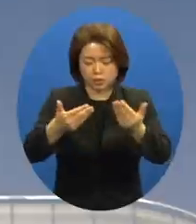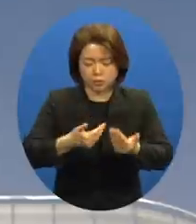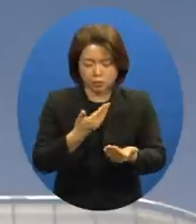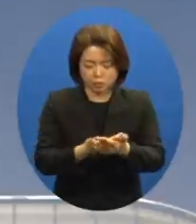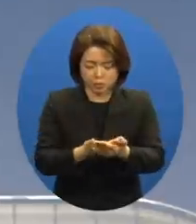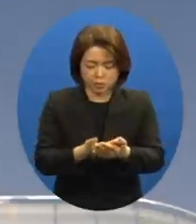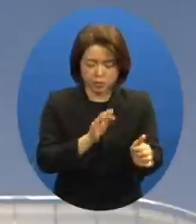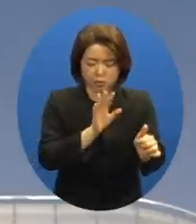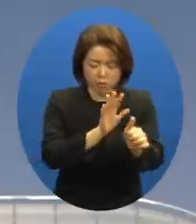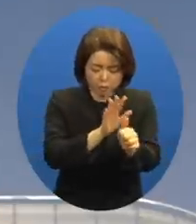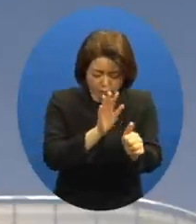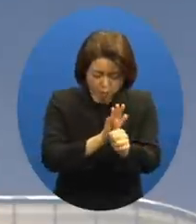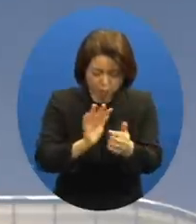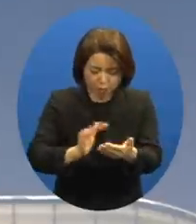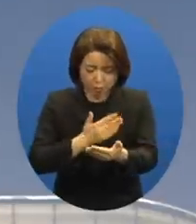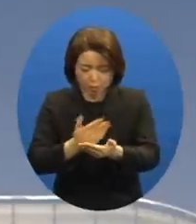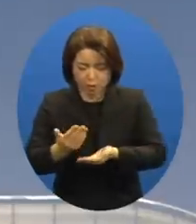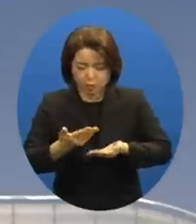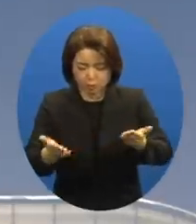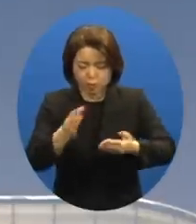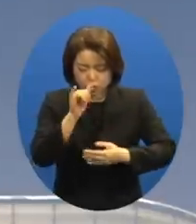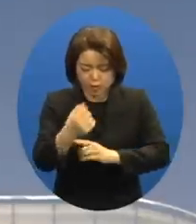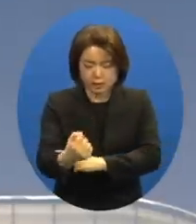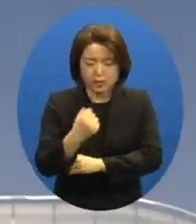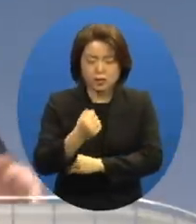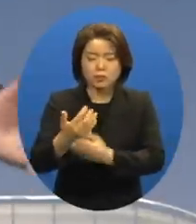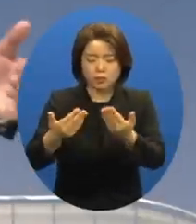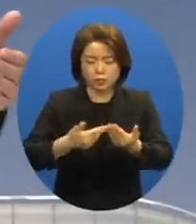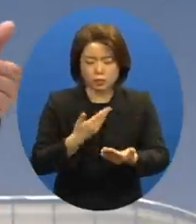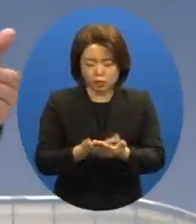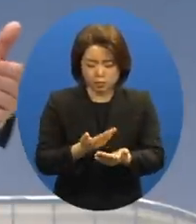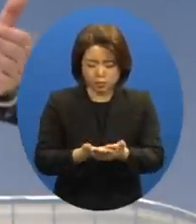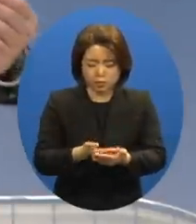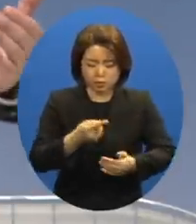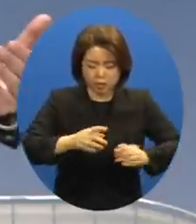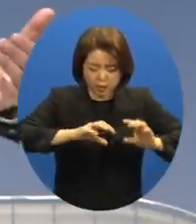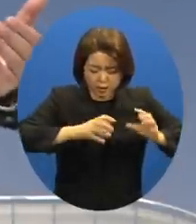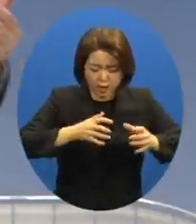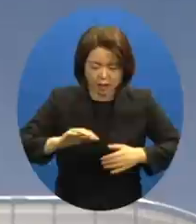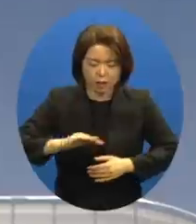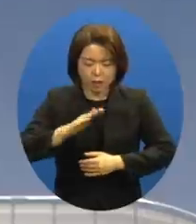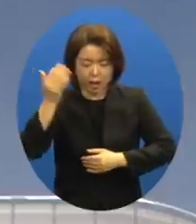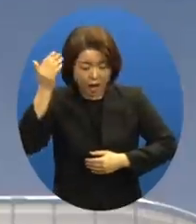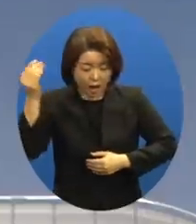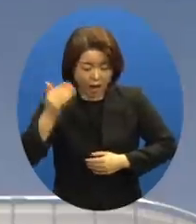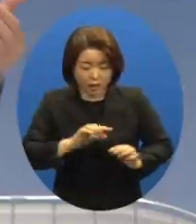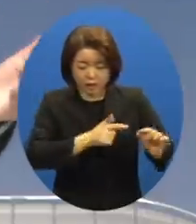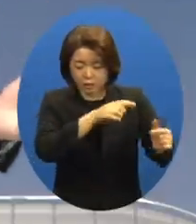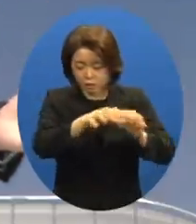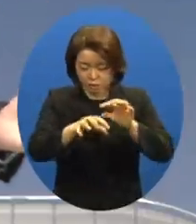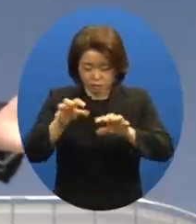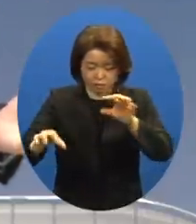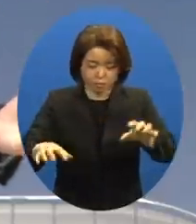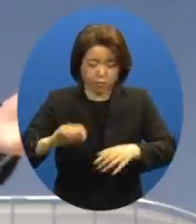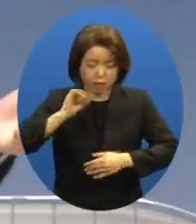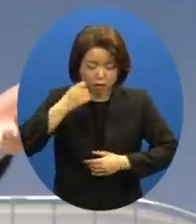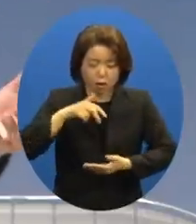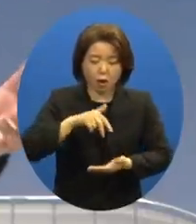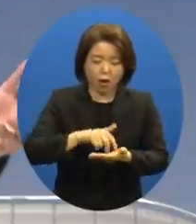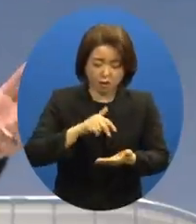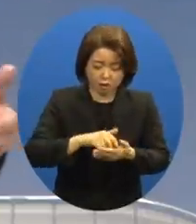돕고 베풀 수 있는 힘이 있게 하여 주옵소서 이 나라와 우리나라의 여러 곳곳에 어려운 형편